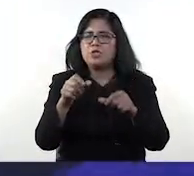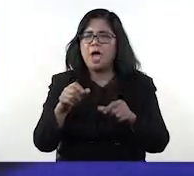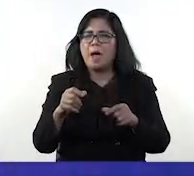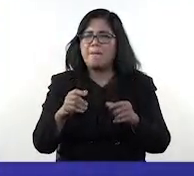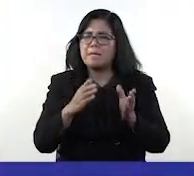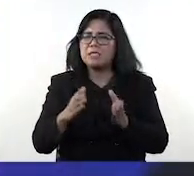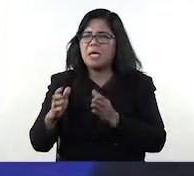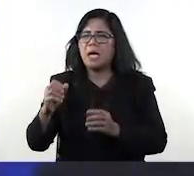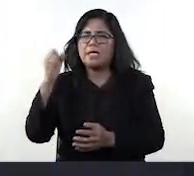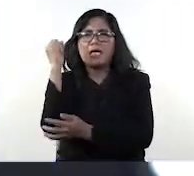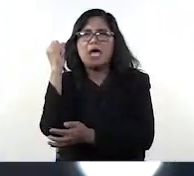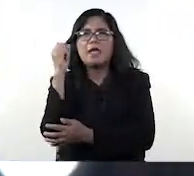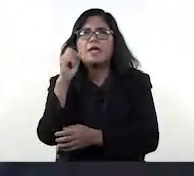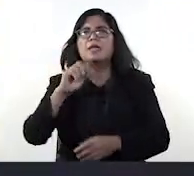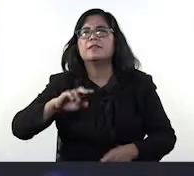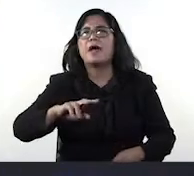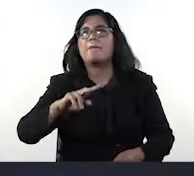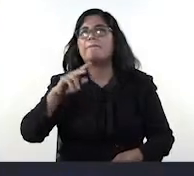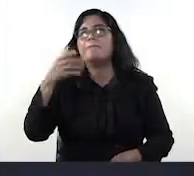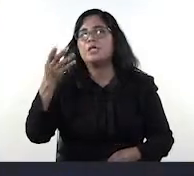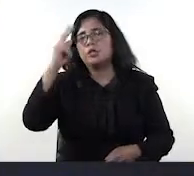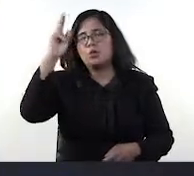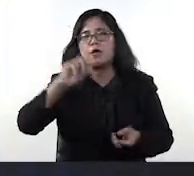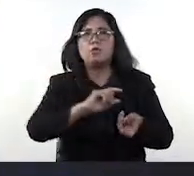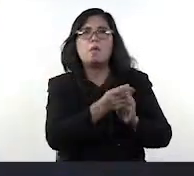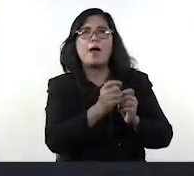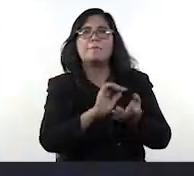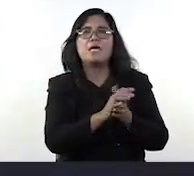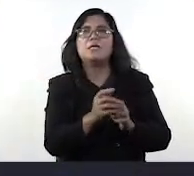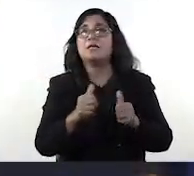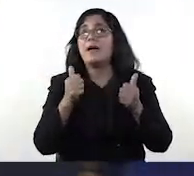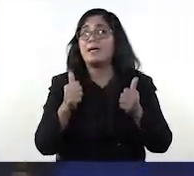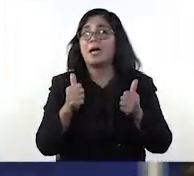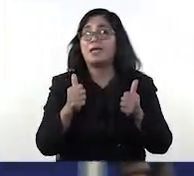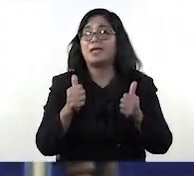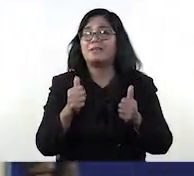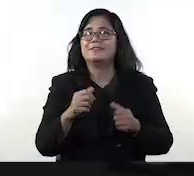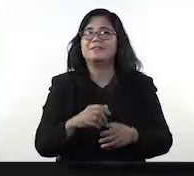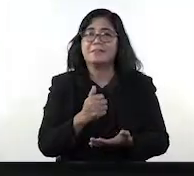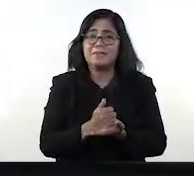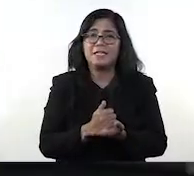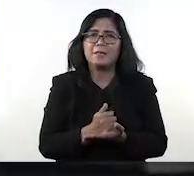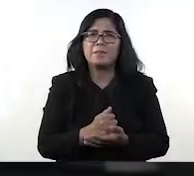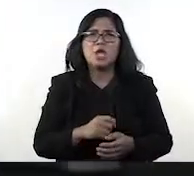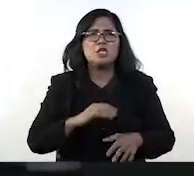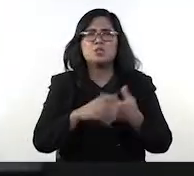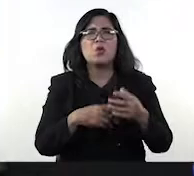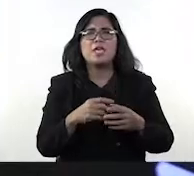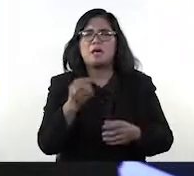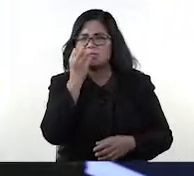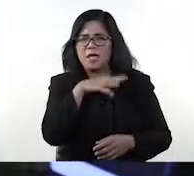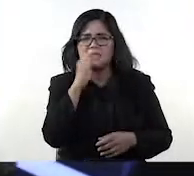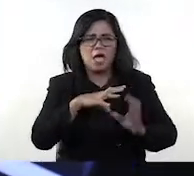roll yang menghidupkan tidak membiarkan kesempatan kita untuk berpikir pada hal-hal yang mematikan hal-hal Yang sia-sia